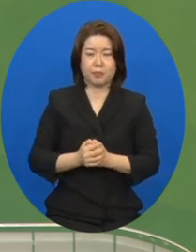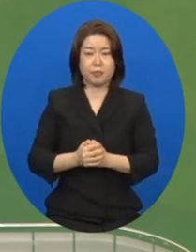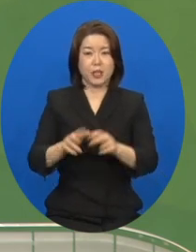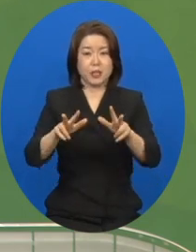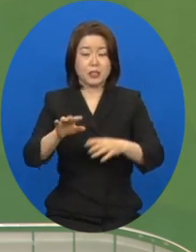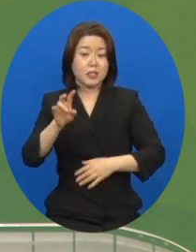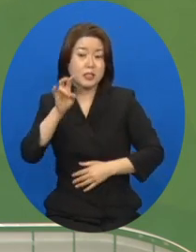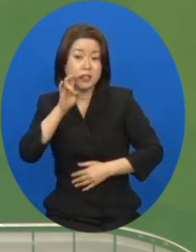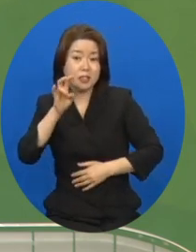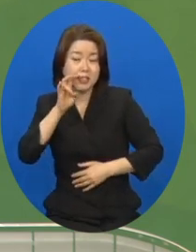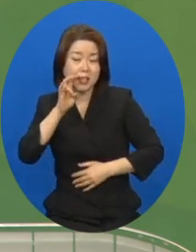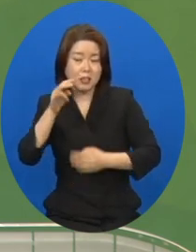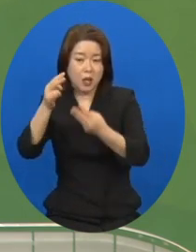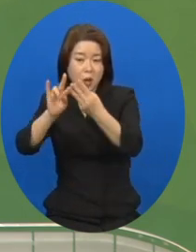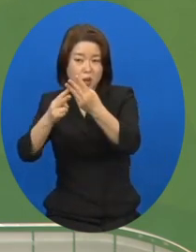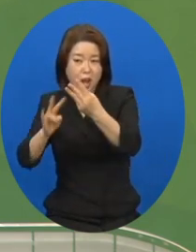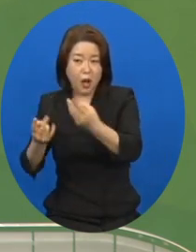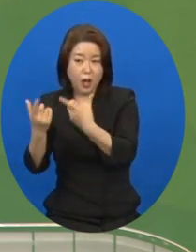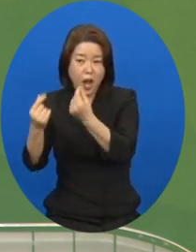같은 처지인데